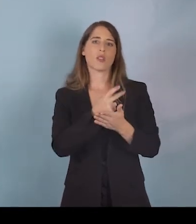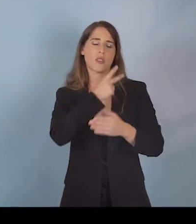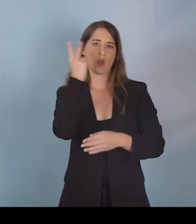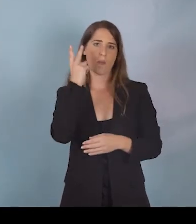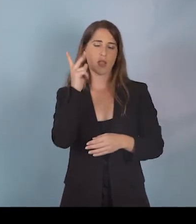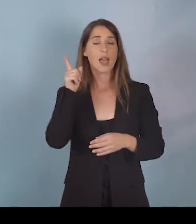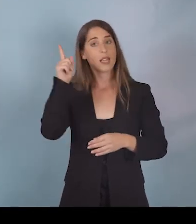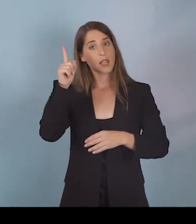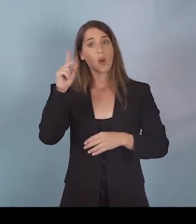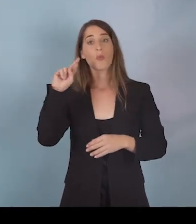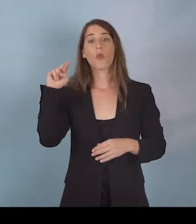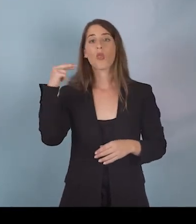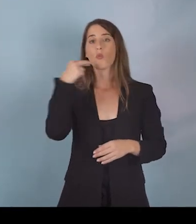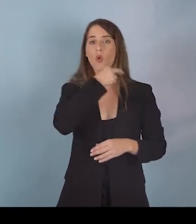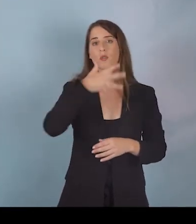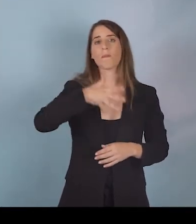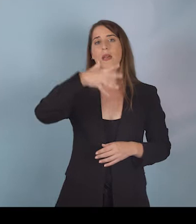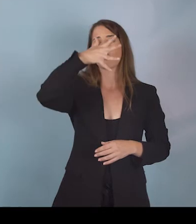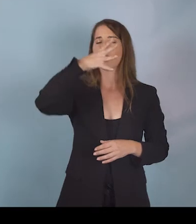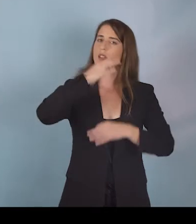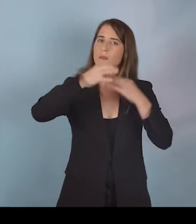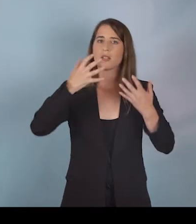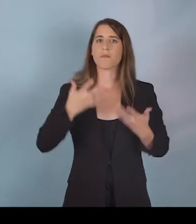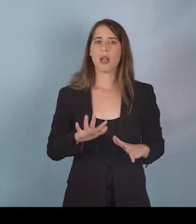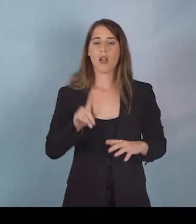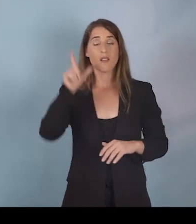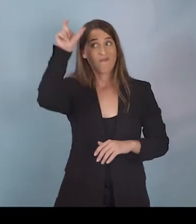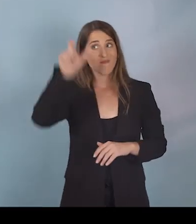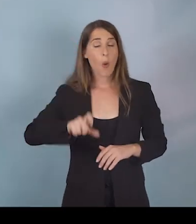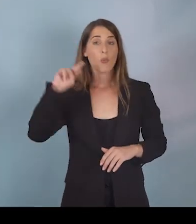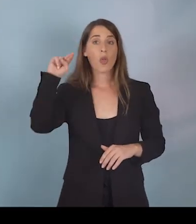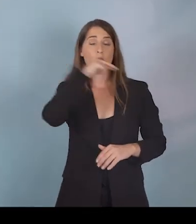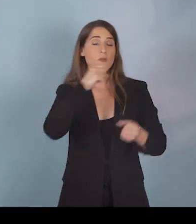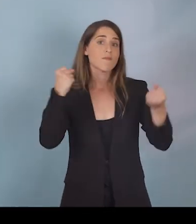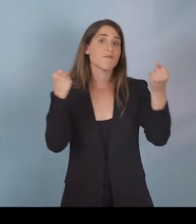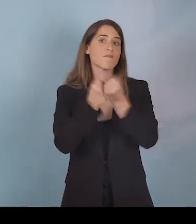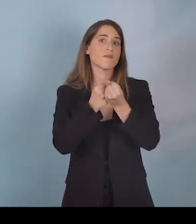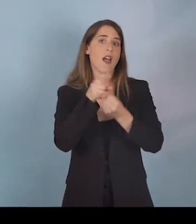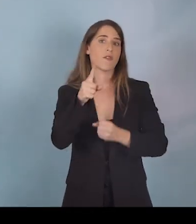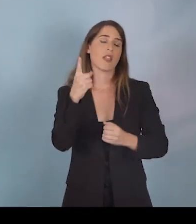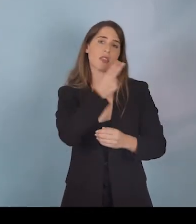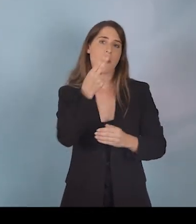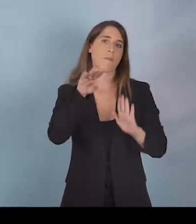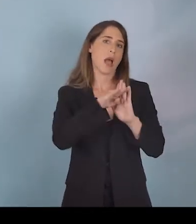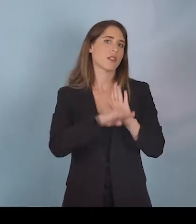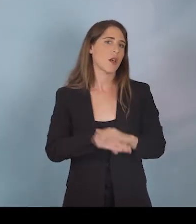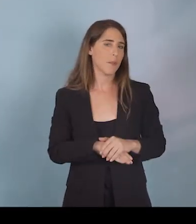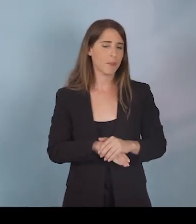κοινότητας. Όπου μίλησε και ο Πρωθυπουργός, ο Κυριάκος Μητσοτάκης, ο οποίος στηρίζει πάρα πολύ αυτή την